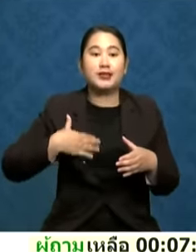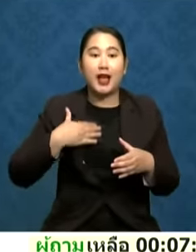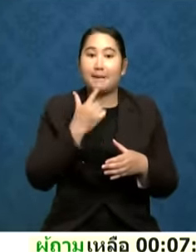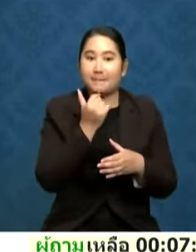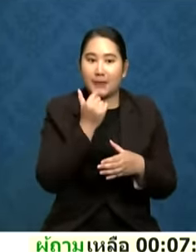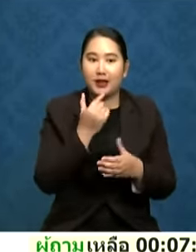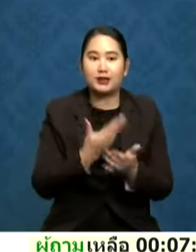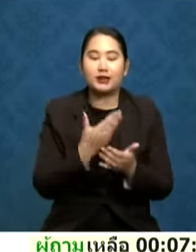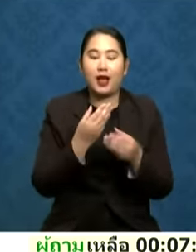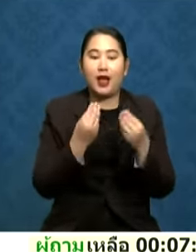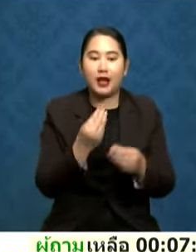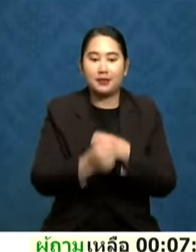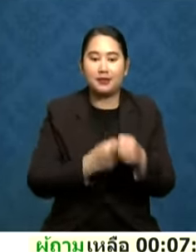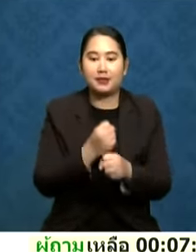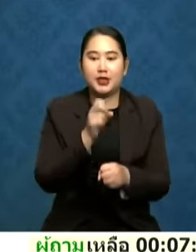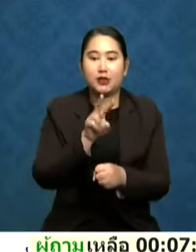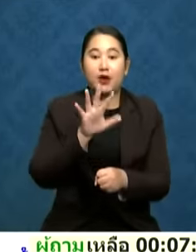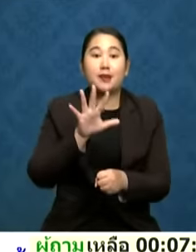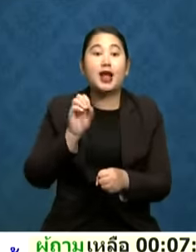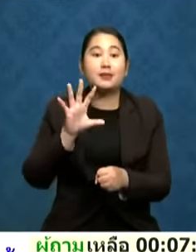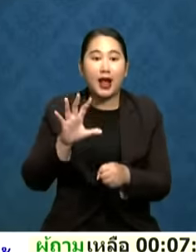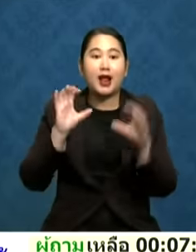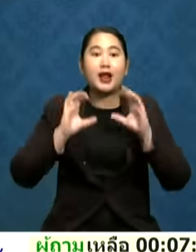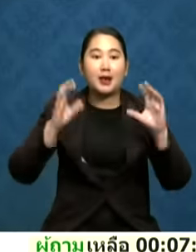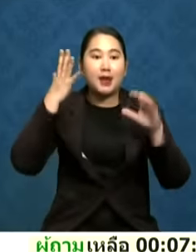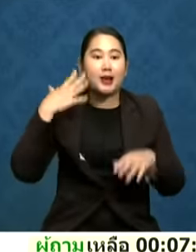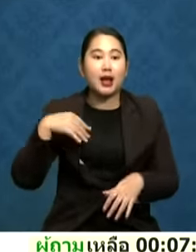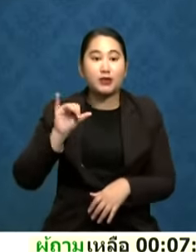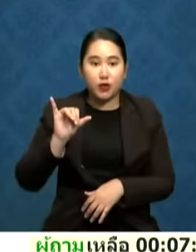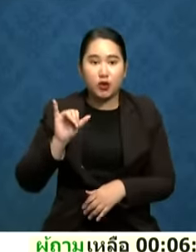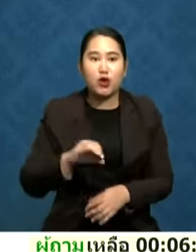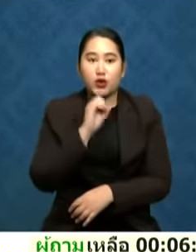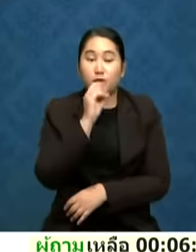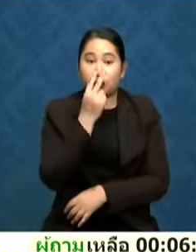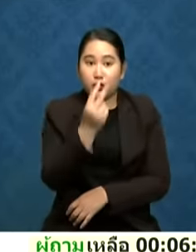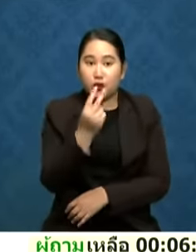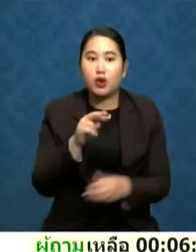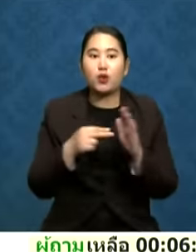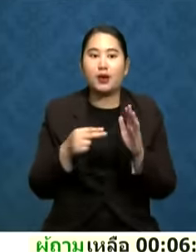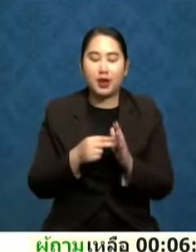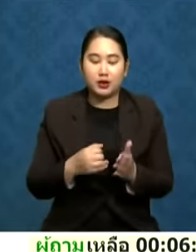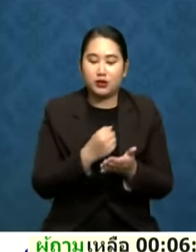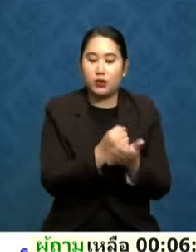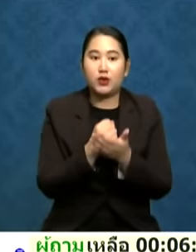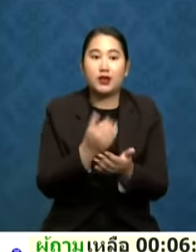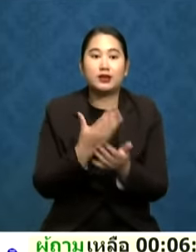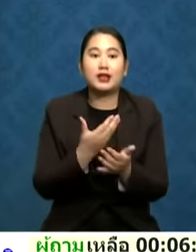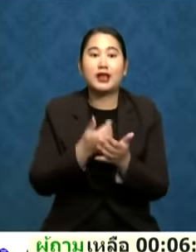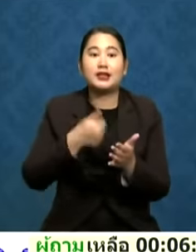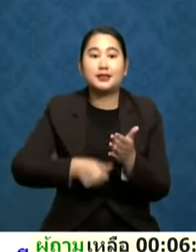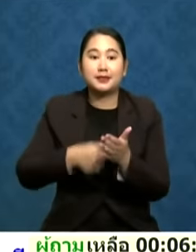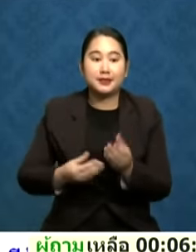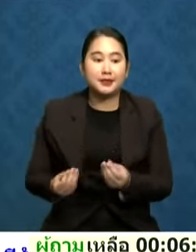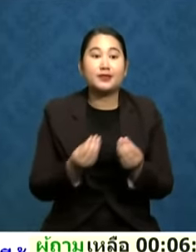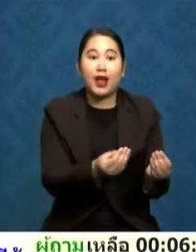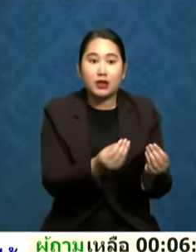เงินเยีวยา เมอปี 55 ใสมัลัฐบาลยิรักก็ยิงตอกย้ำว่าความสูญเสียที่นำไปสู่การเยีวยาโยใช้เงินภาษีของประชาชนน